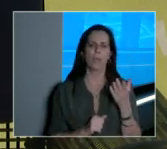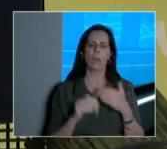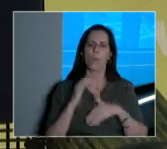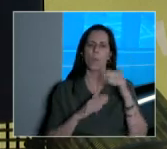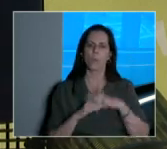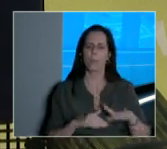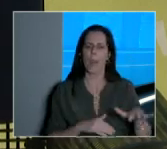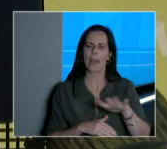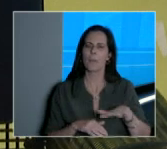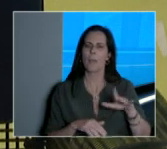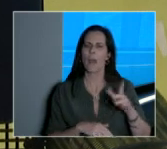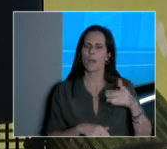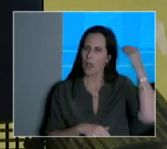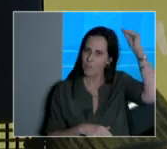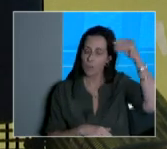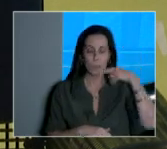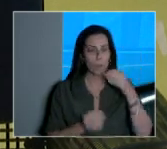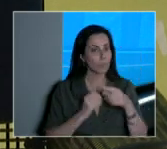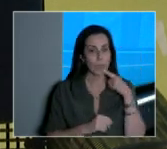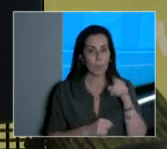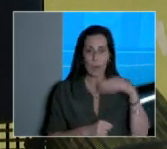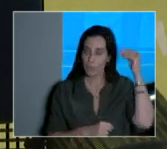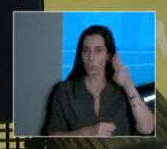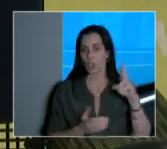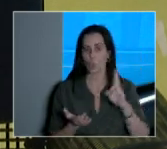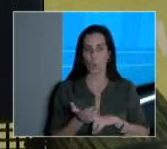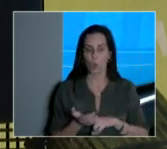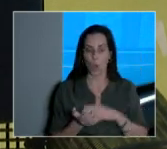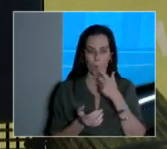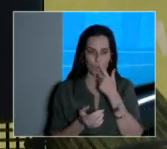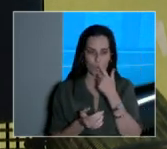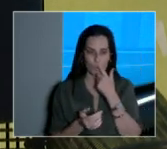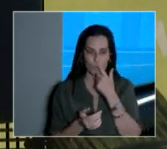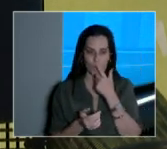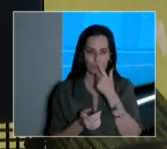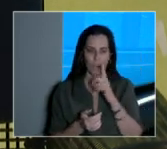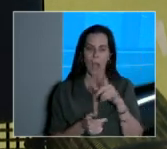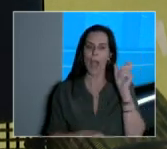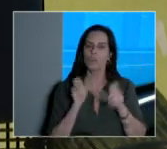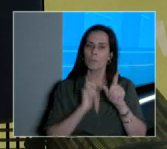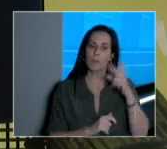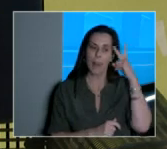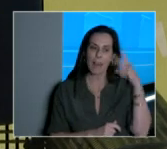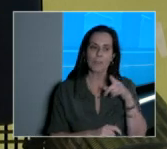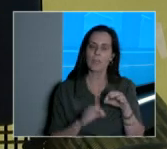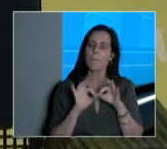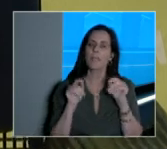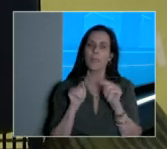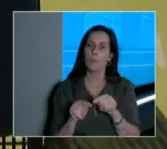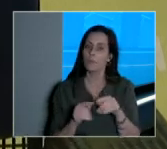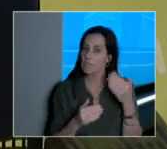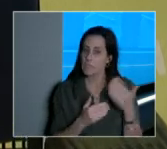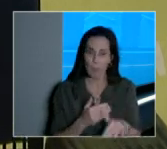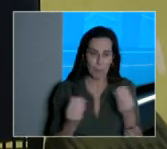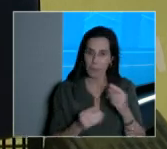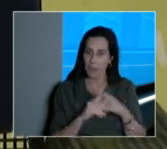אדמה פרטית של פלסטינים, בא בית המשפט ואומר, גם לפלסטינים יש זכויות. אבל הציבור צריך להבין שזה מתחיל שמה, וזה